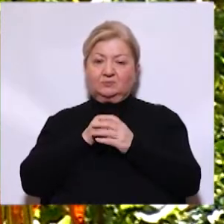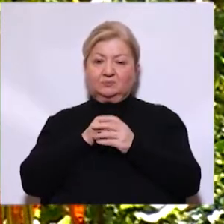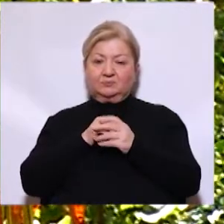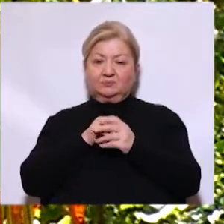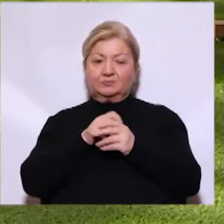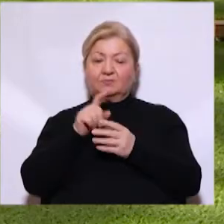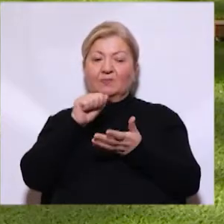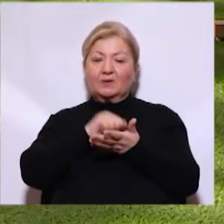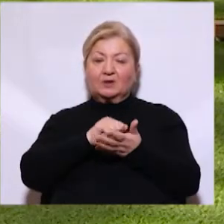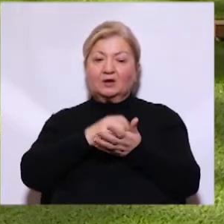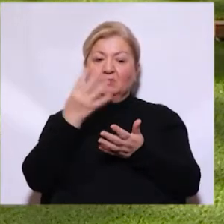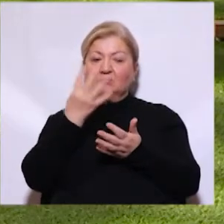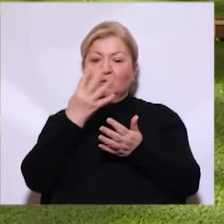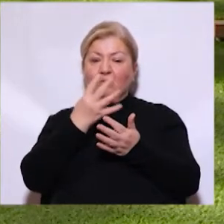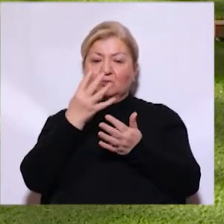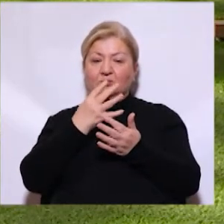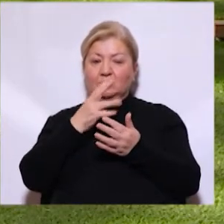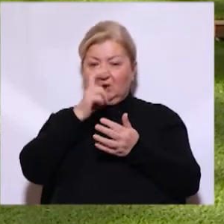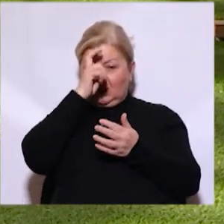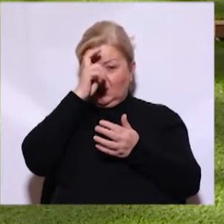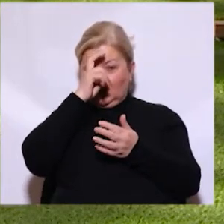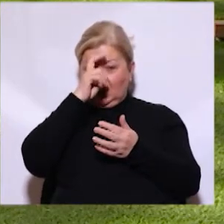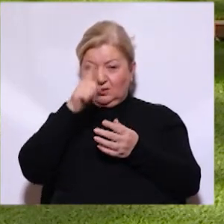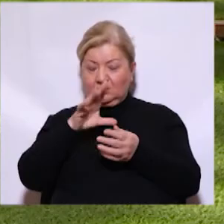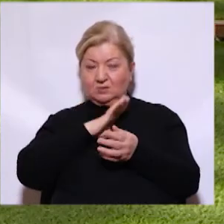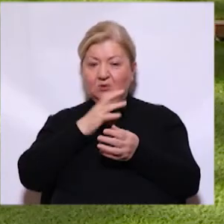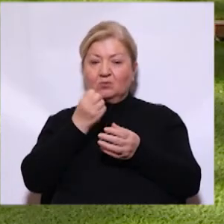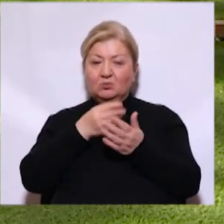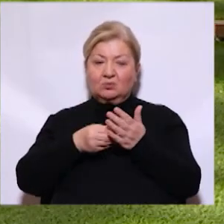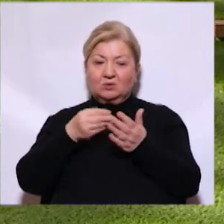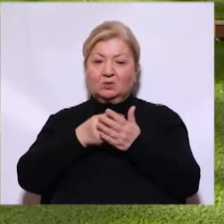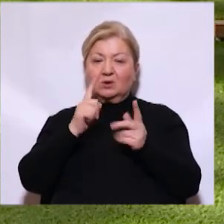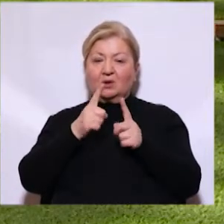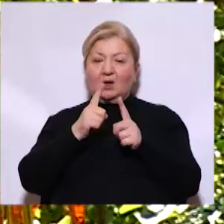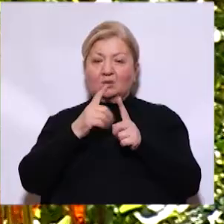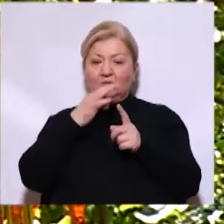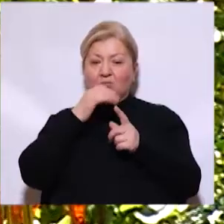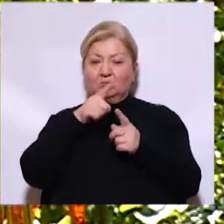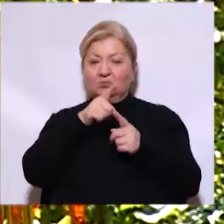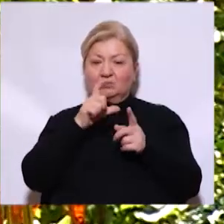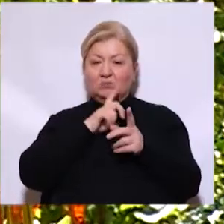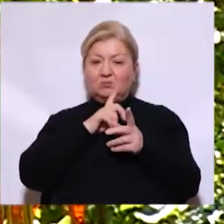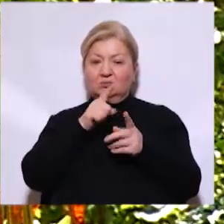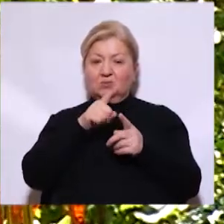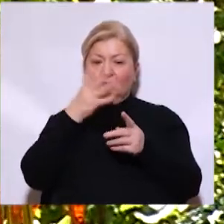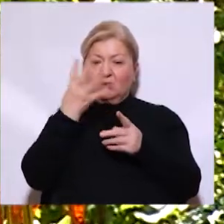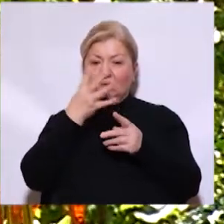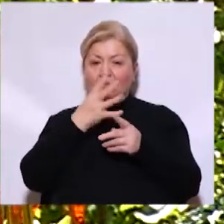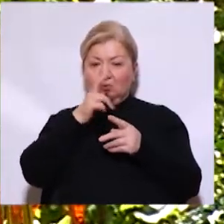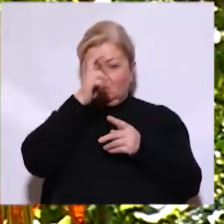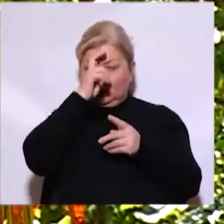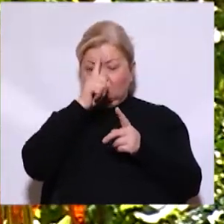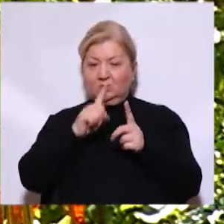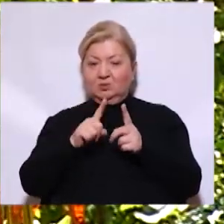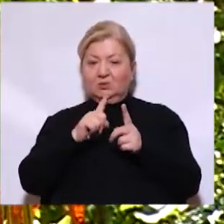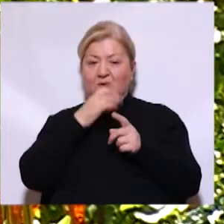თემაზე. მედია, ანუ მეოთხე ხელისუფლება და კიდე ერთხელ უნდა გკითხოთ, რატო ეძახიან მედიას მეოთხე ხელისუფლებას და